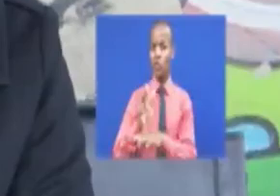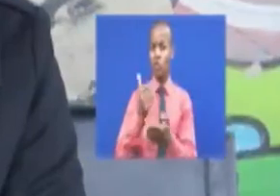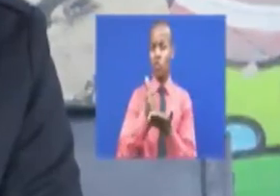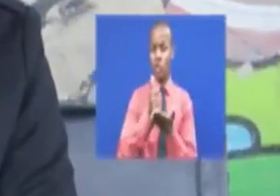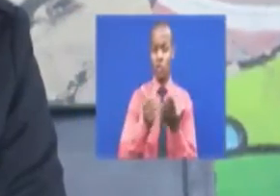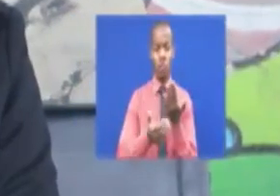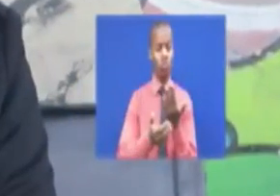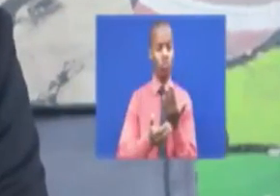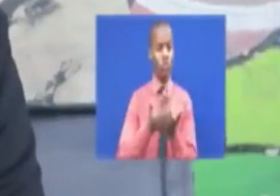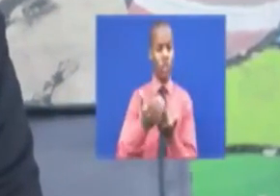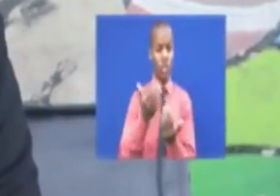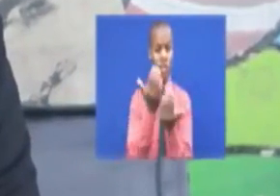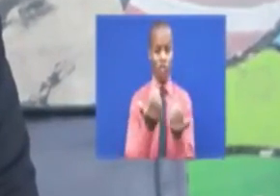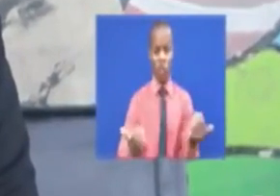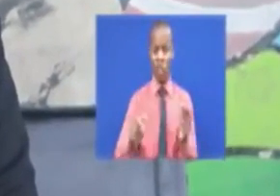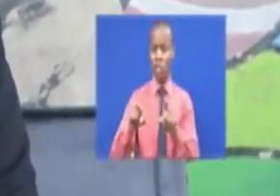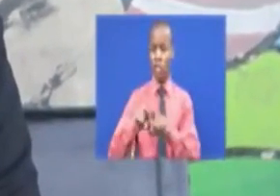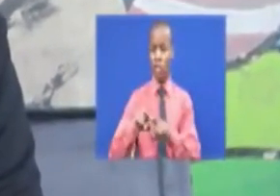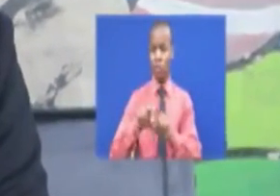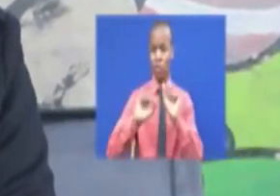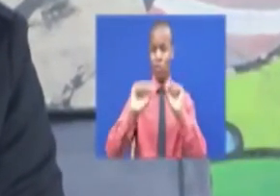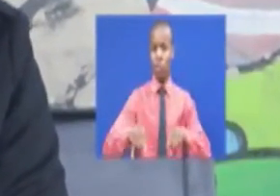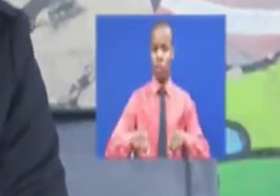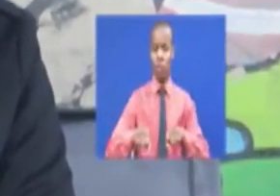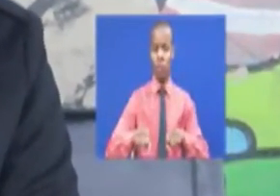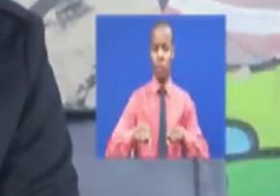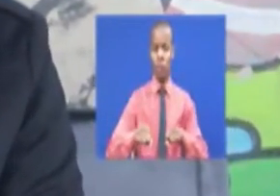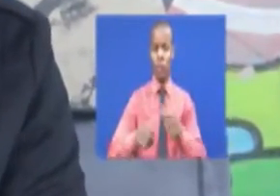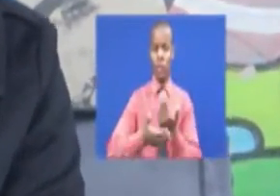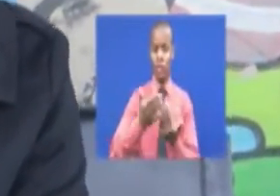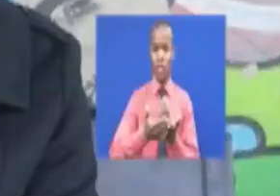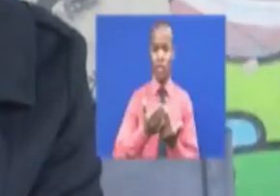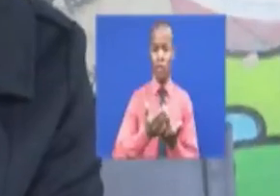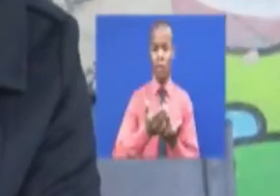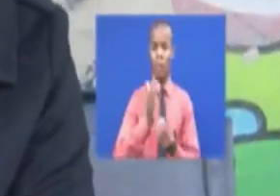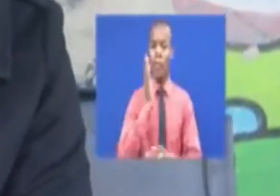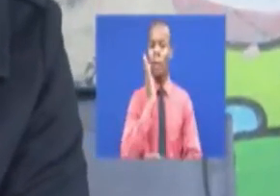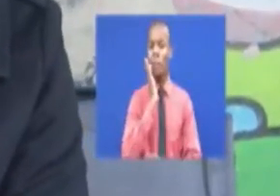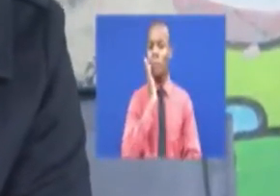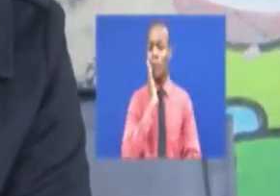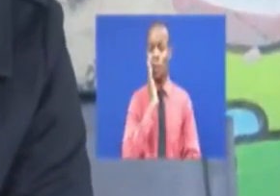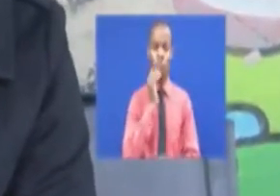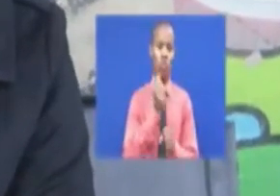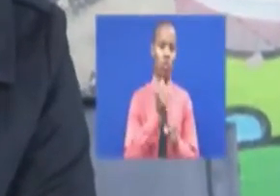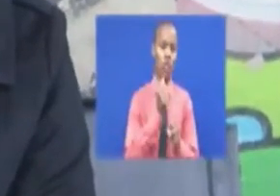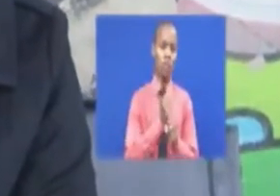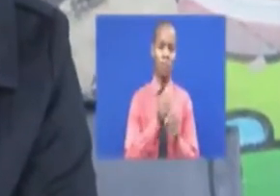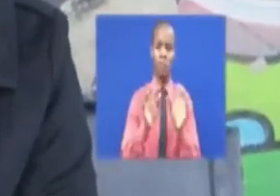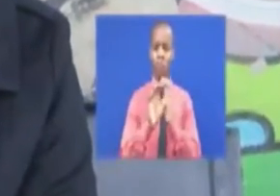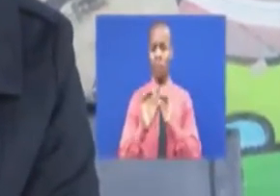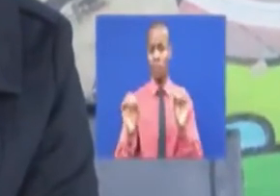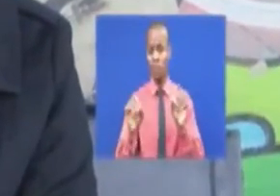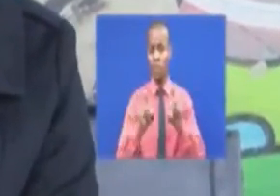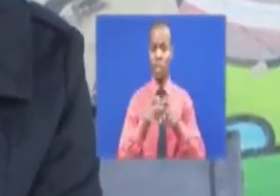uwezo kidogo niko nayo ndio naweza kumlisha huyu, kumlisha mamake, jo mamake ana kazi. Sasa